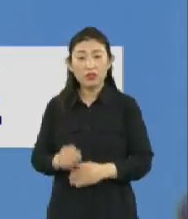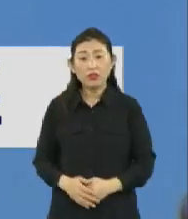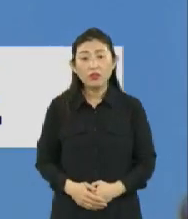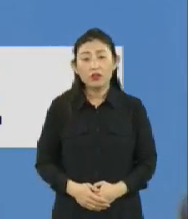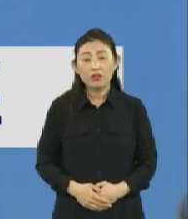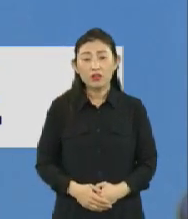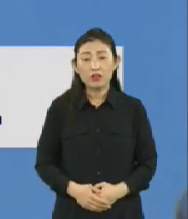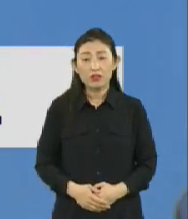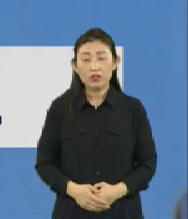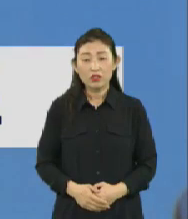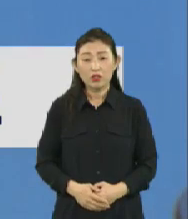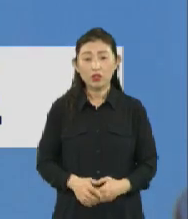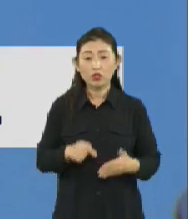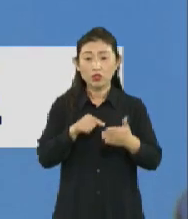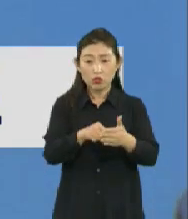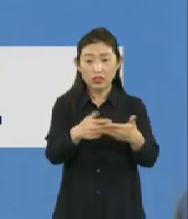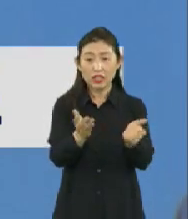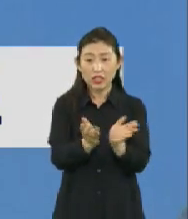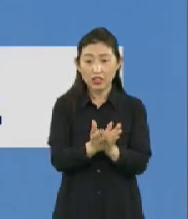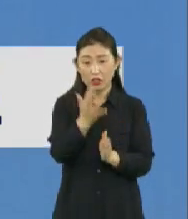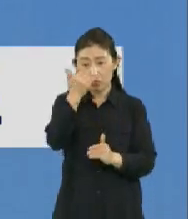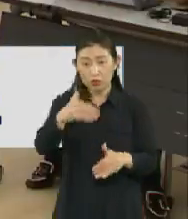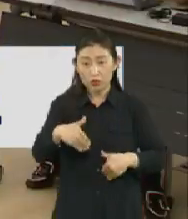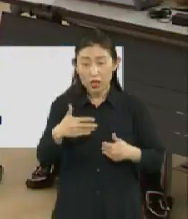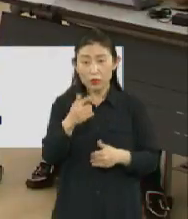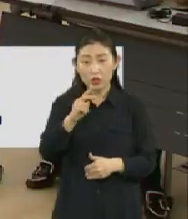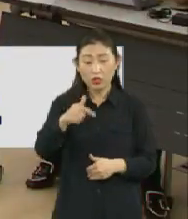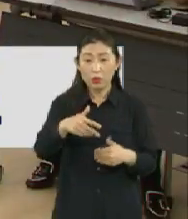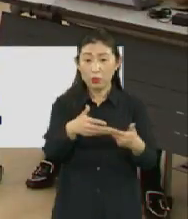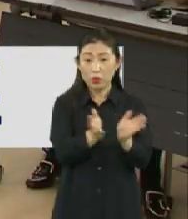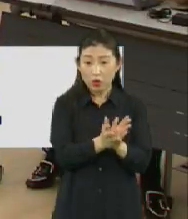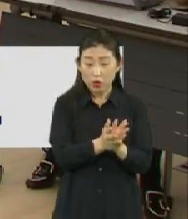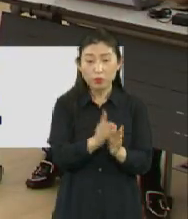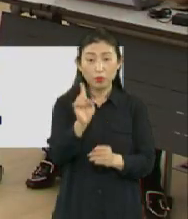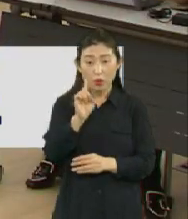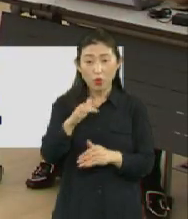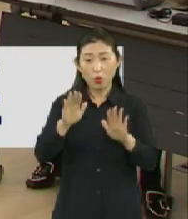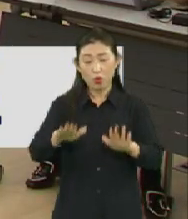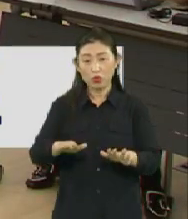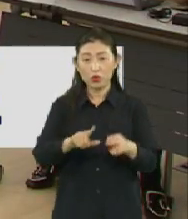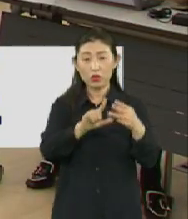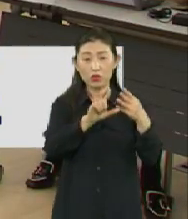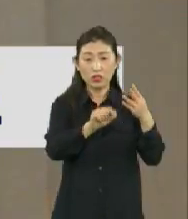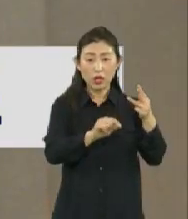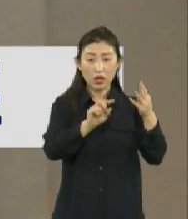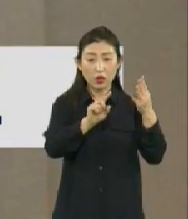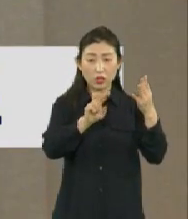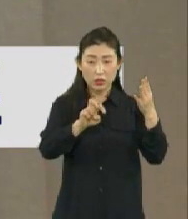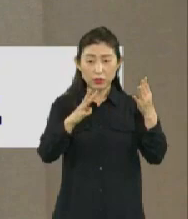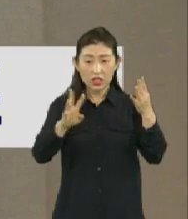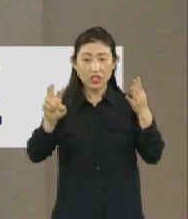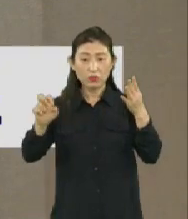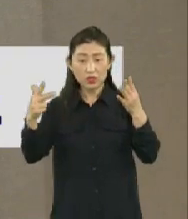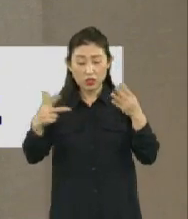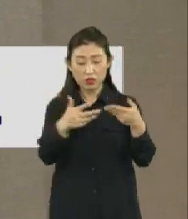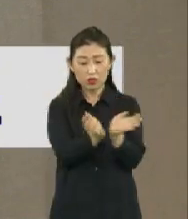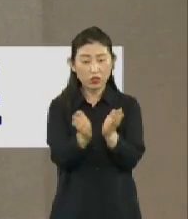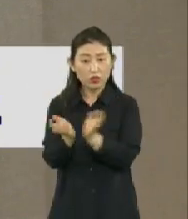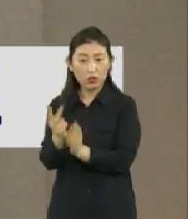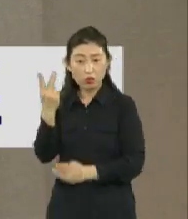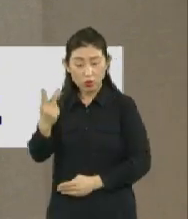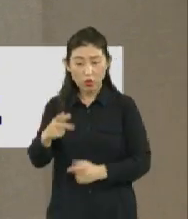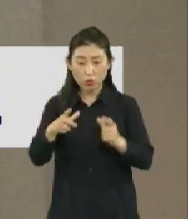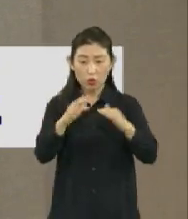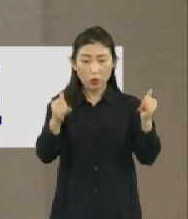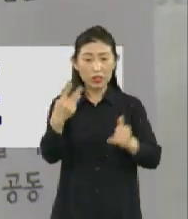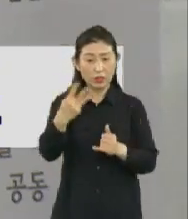있습니다. 단일화 추진기구인 충남혁신포럼은 기자회견을 갖고 오는 24일에서 27일 2개 기관에서